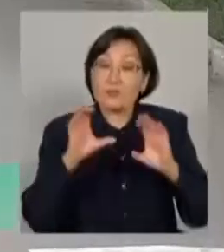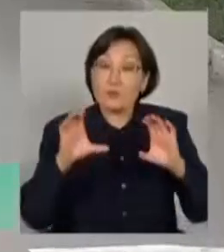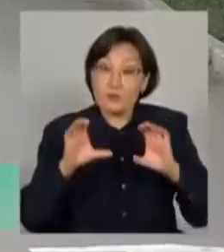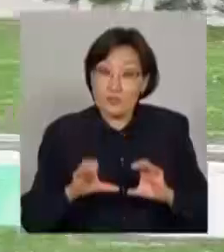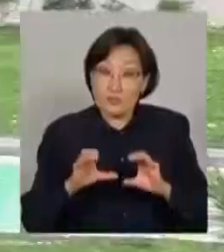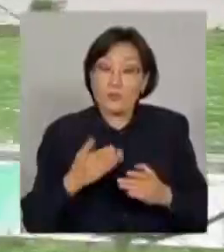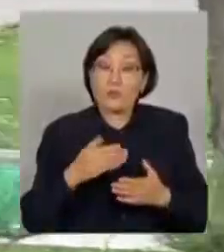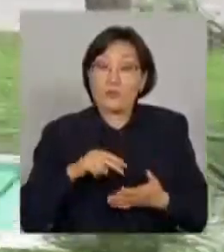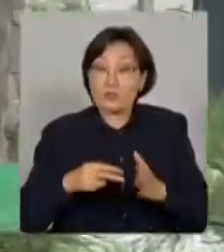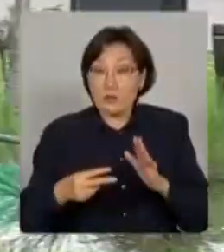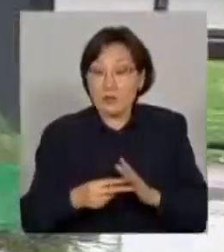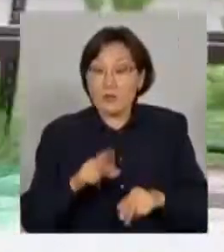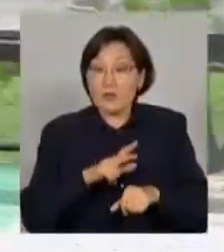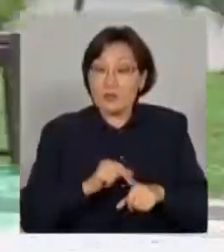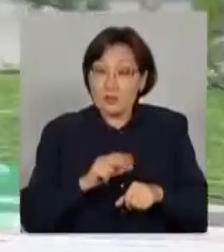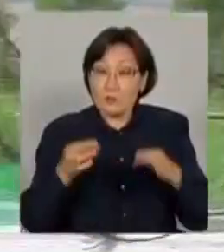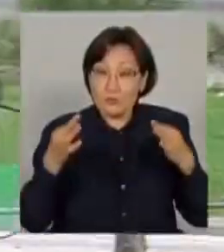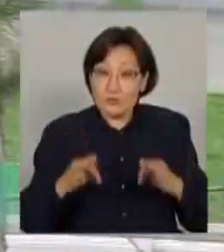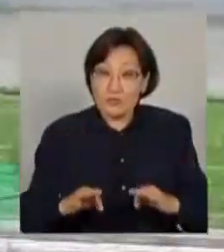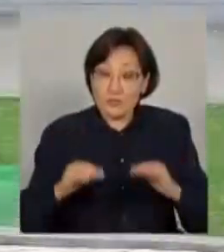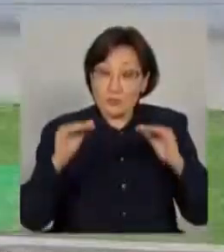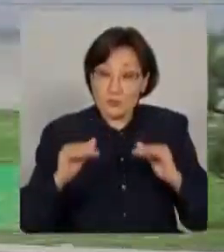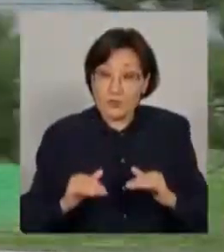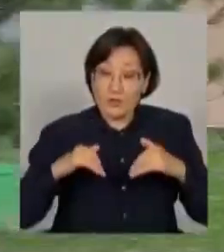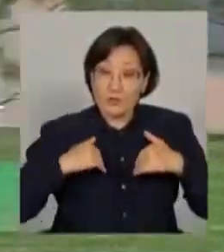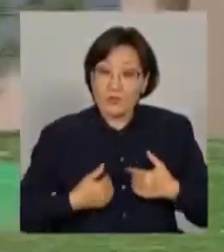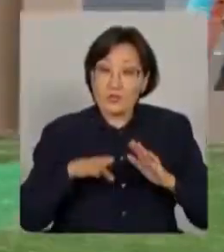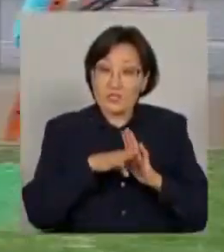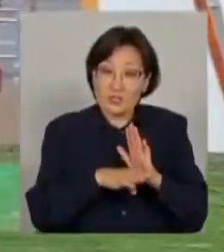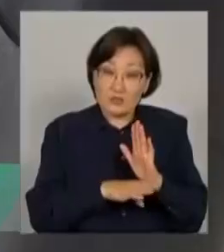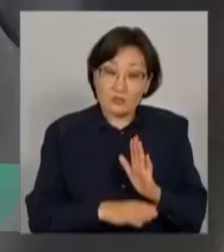законопроекта, предполагают правоохранители, позволит значительно снизить печальную